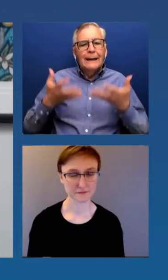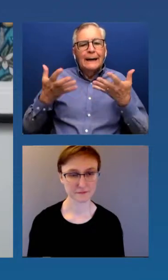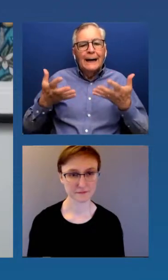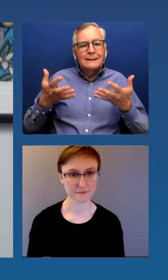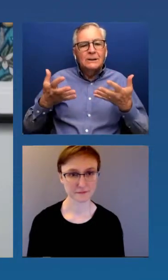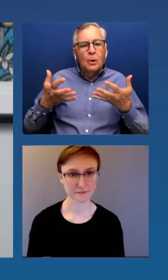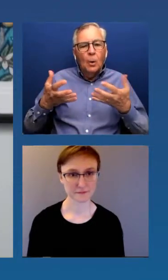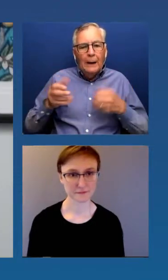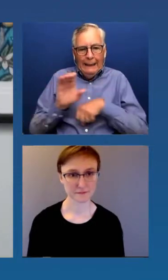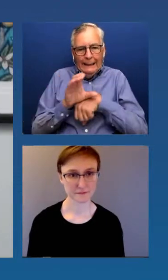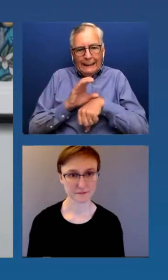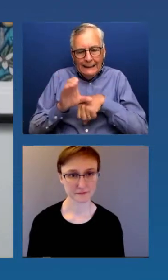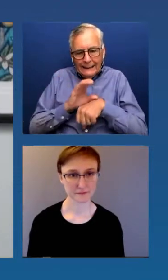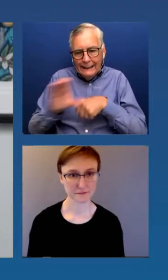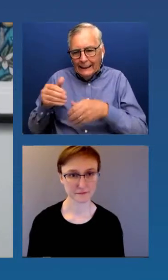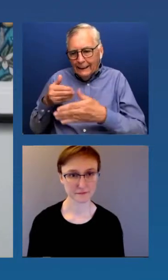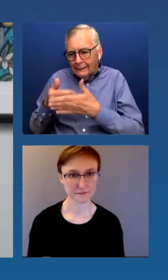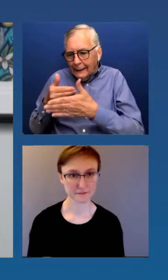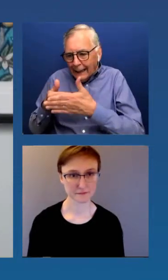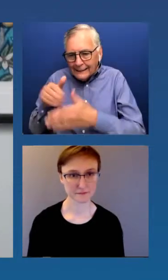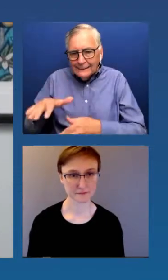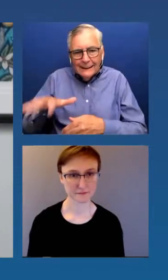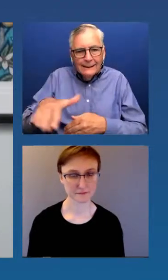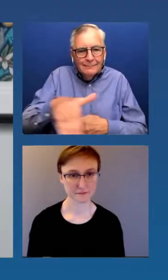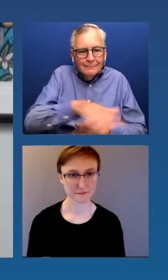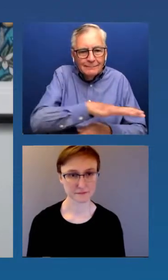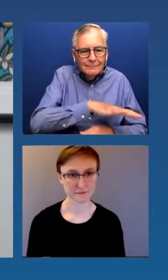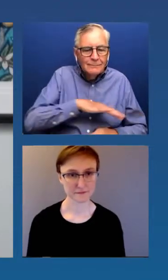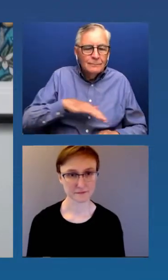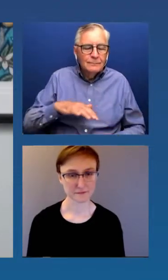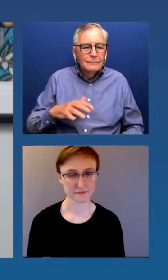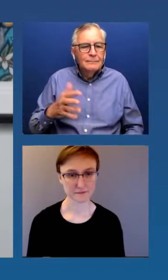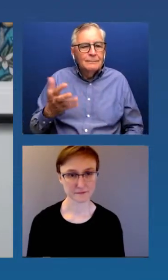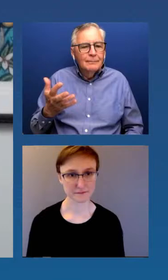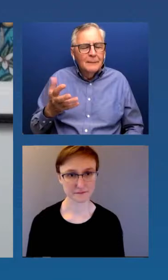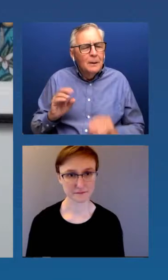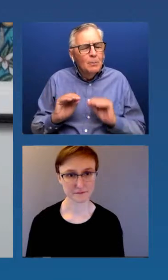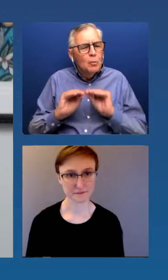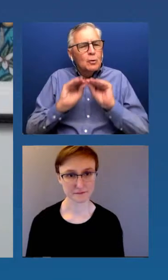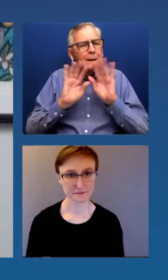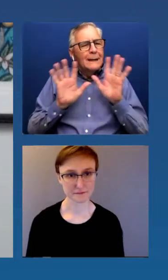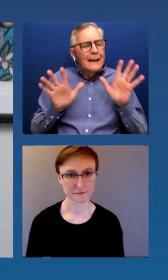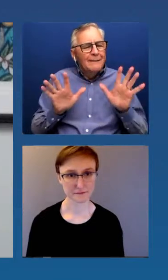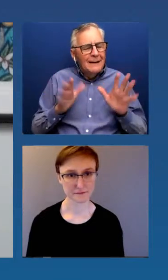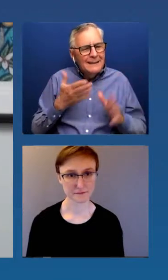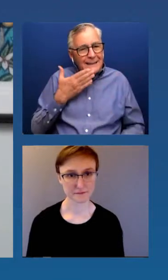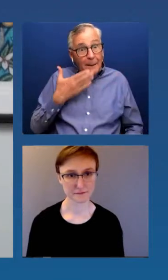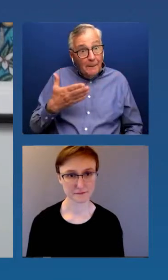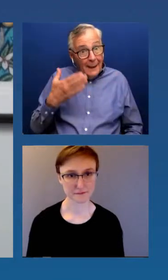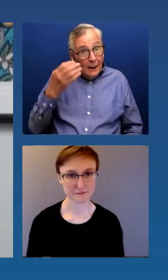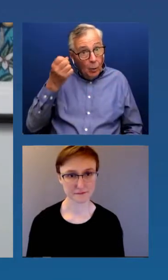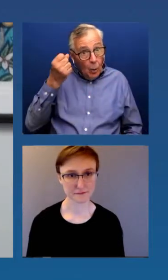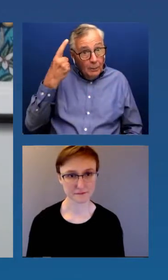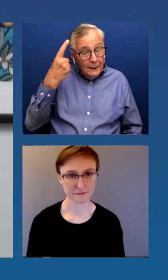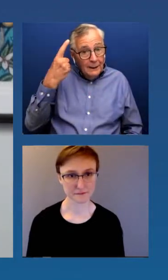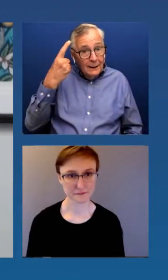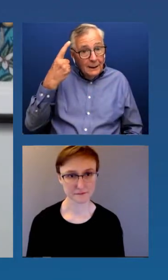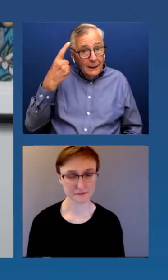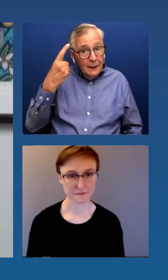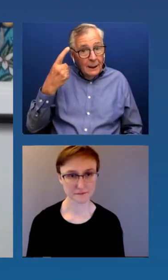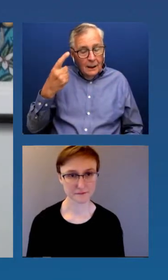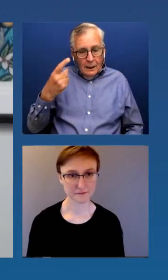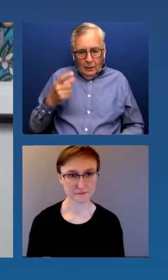de cliniques de quartier. Donc, juste clarifier un peu, si j'ai bien compris, dans le fond, on